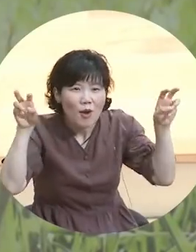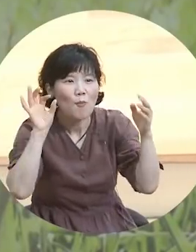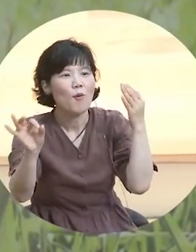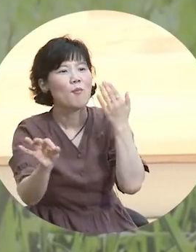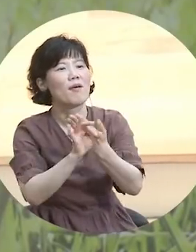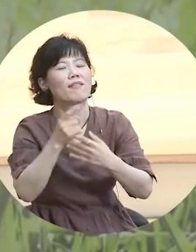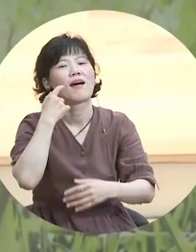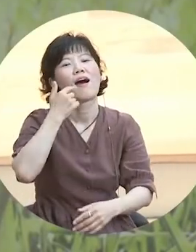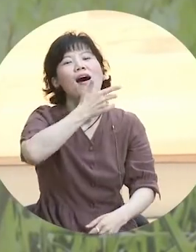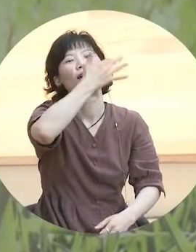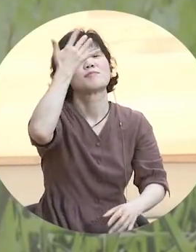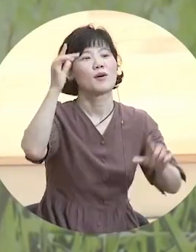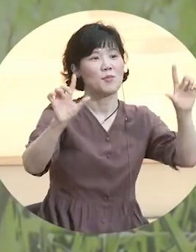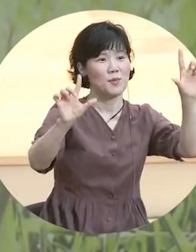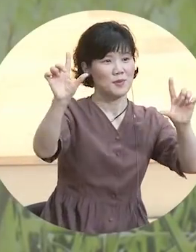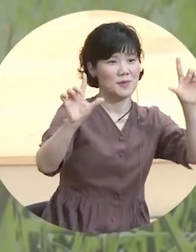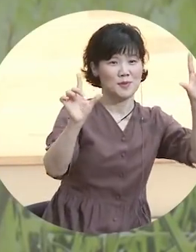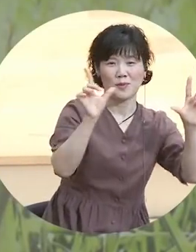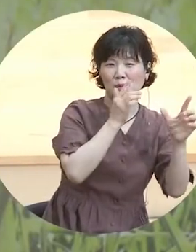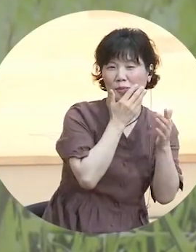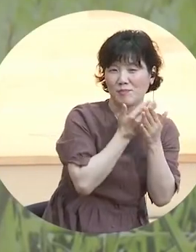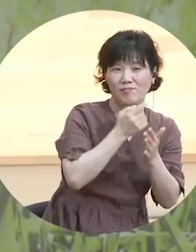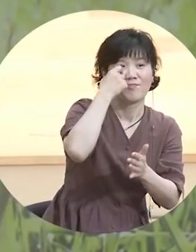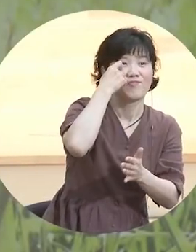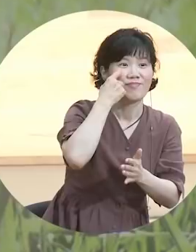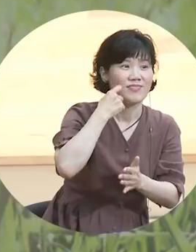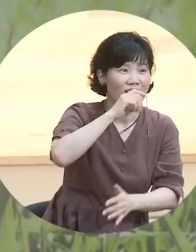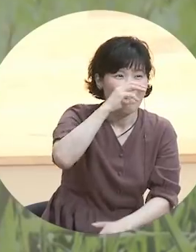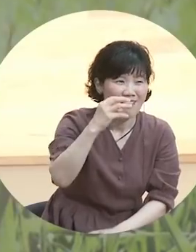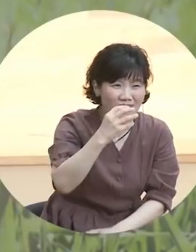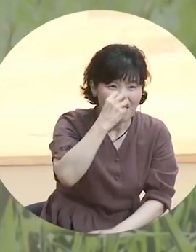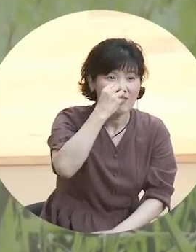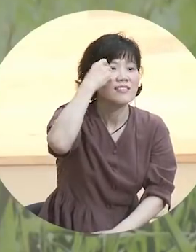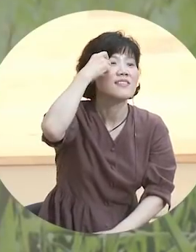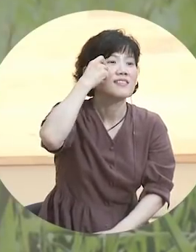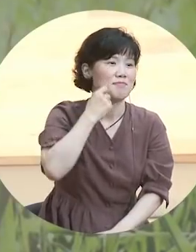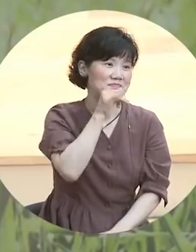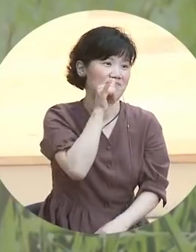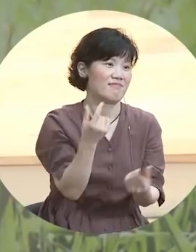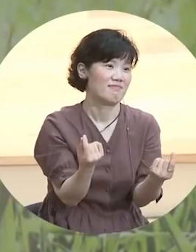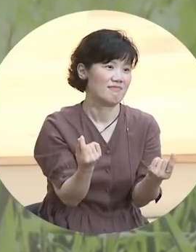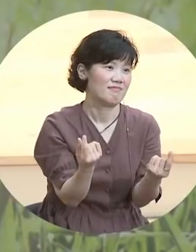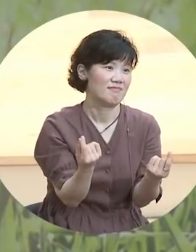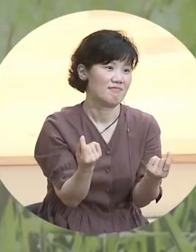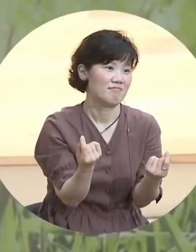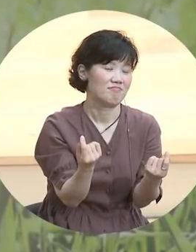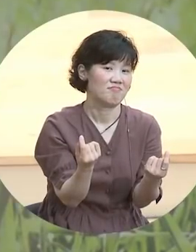아름다워요. 정말 고귀하기까지 해요. 숭고해 보이기까지 해요.